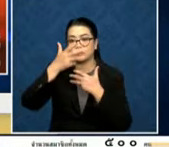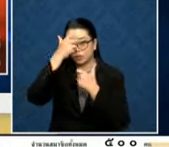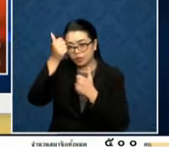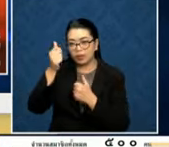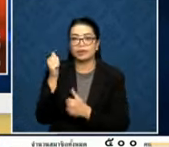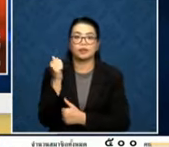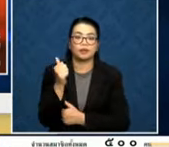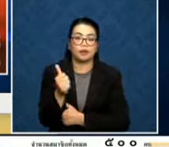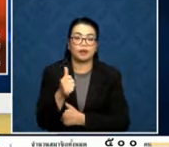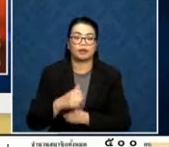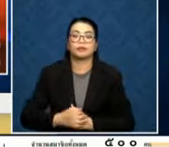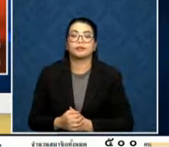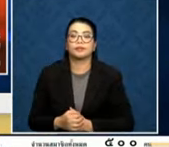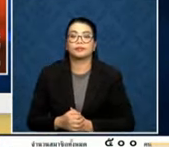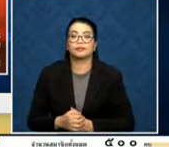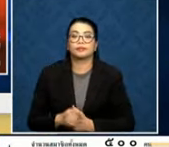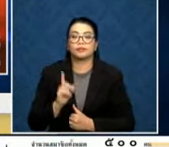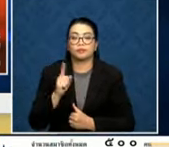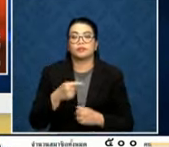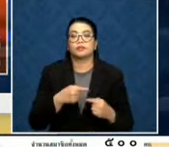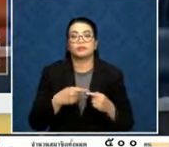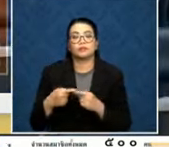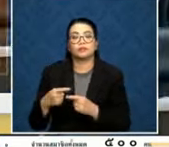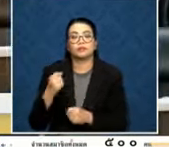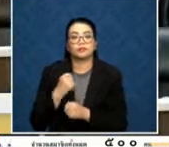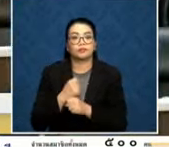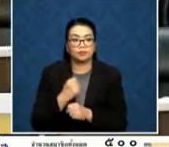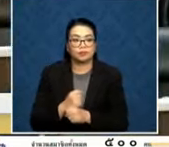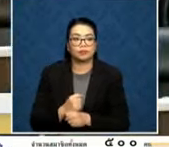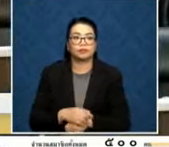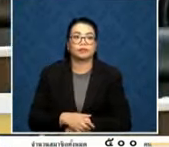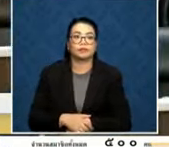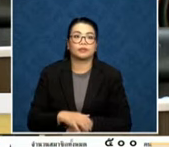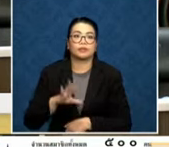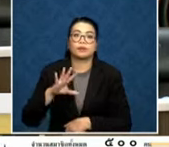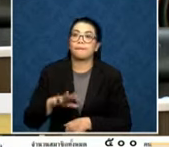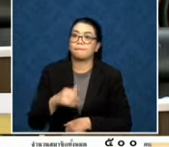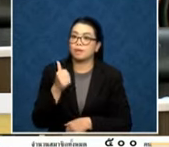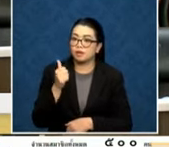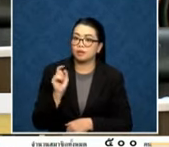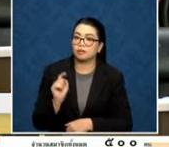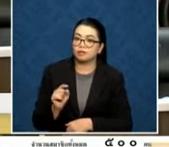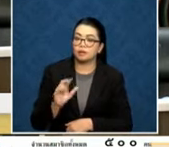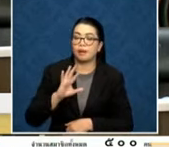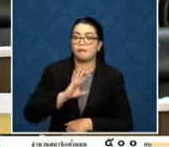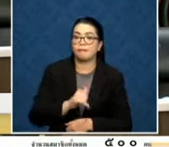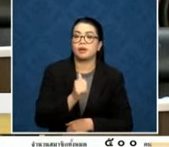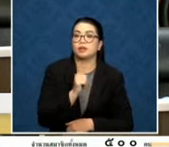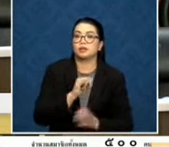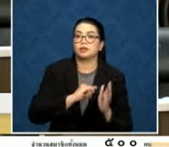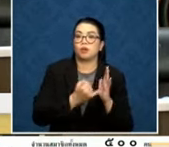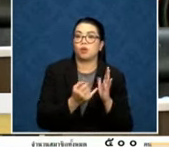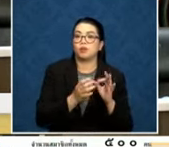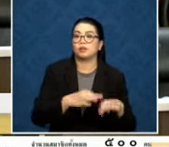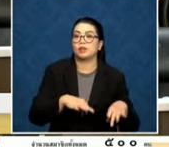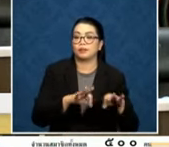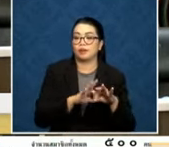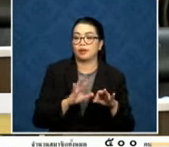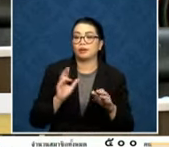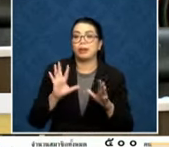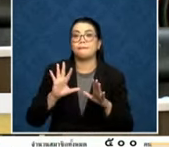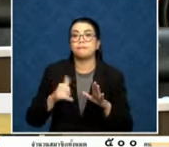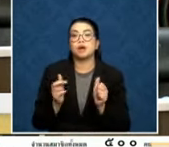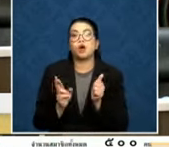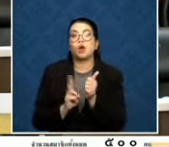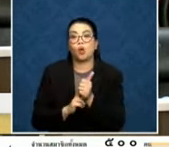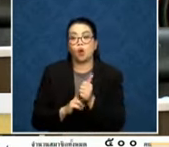รับการต่อยอดครับทุกรูปแบบครับทั้งในเมืองหลักนะครับแล้วก็เมืองรองตอนนี้เราไม่ได้เรียกว่าเมืองรองแล้ว